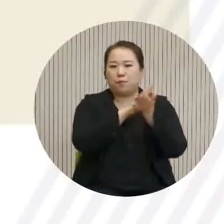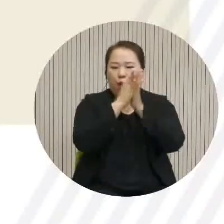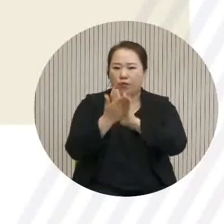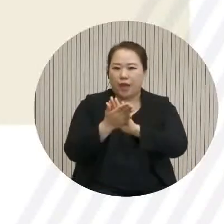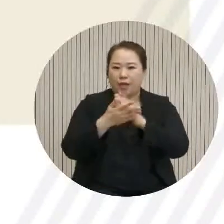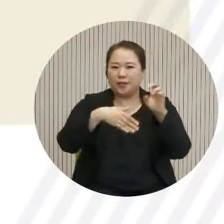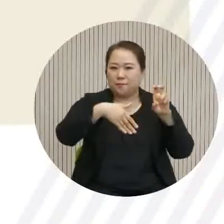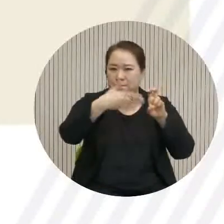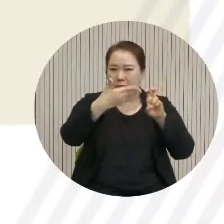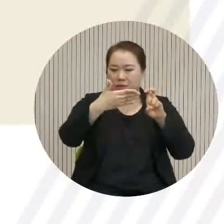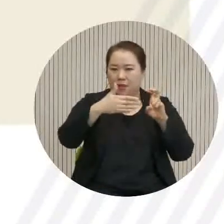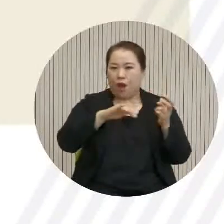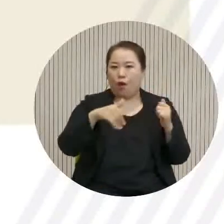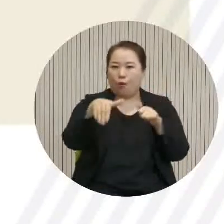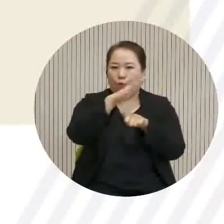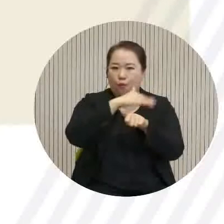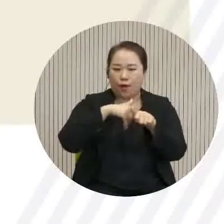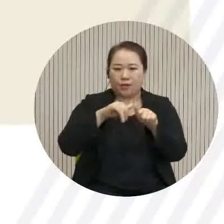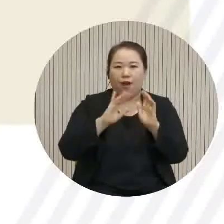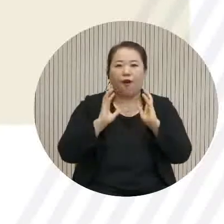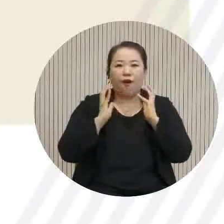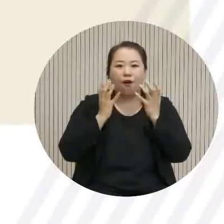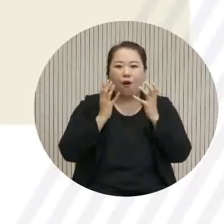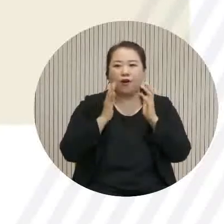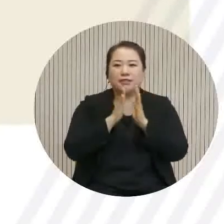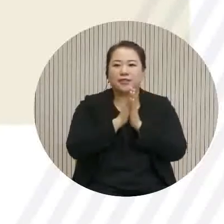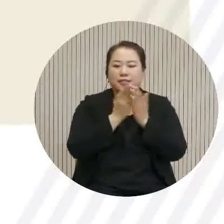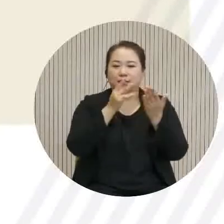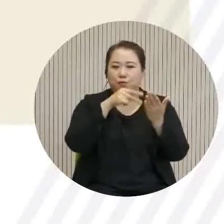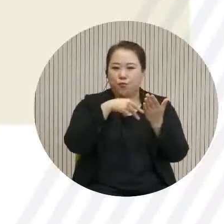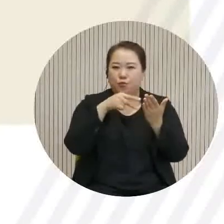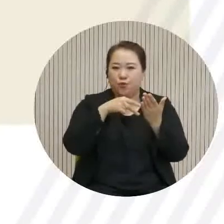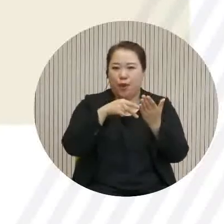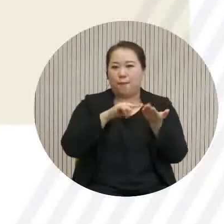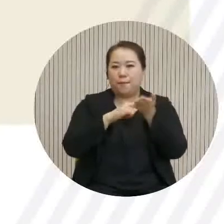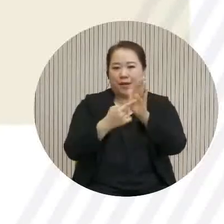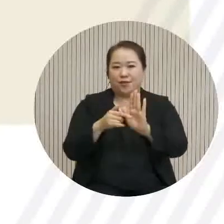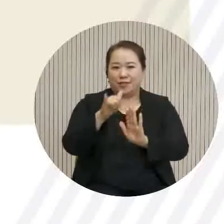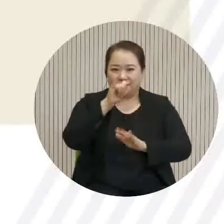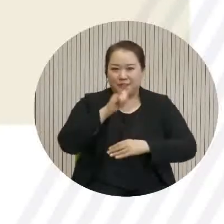환경의 어린이 독서와 디지털 리터러시를 주제로 발표해 주시겠습니다.